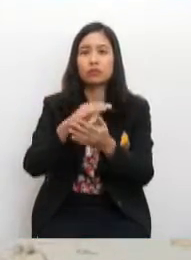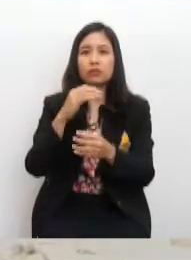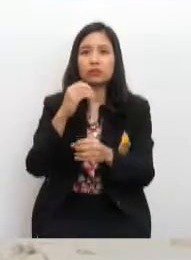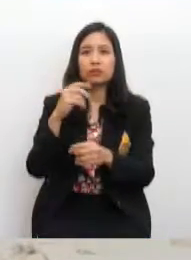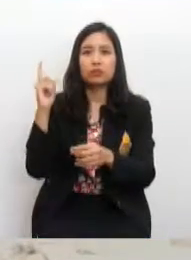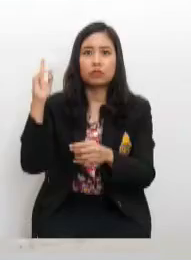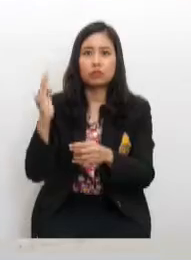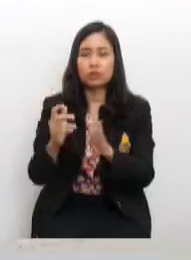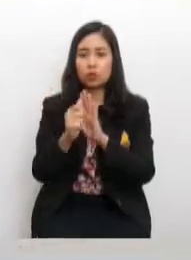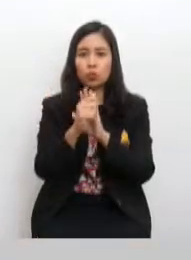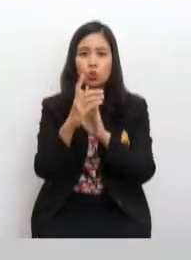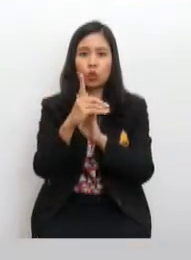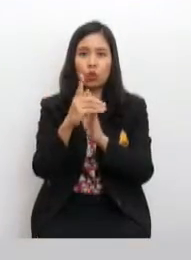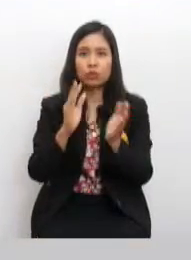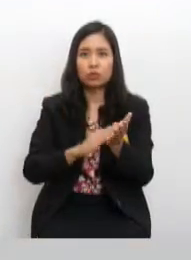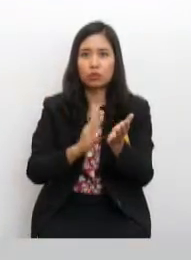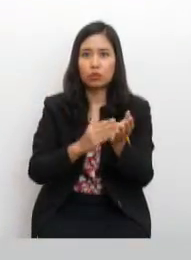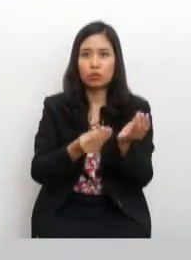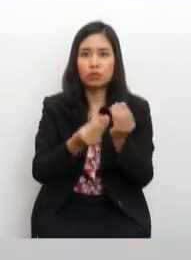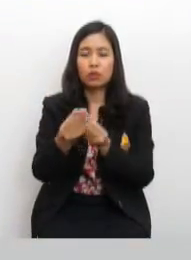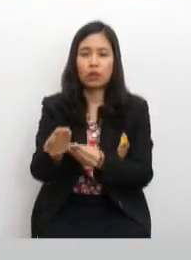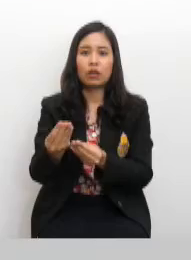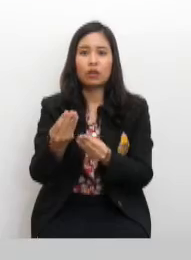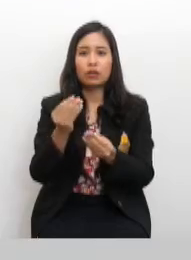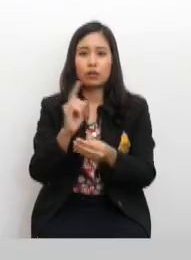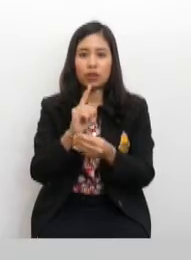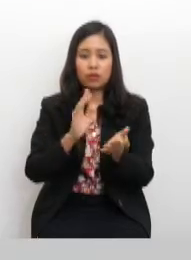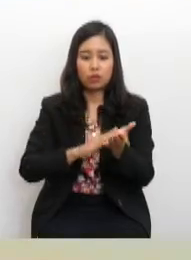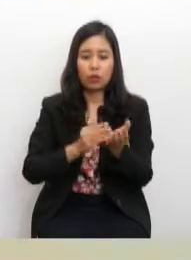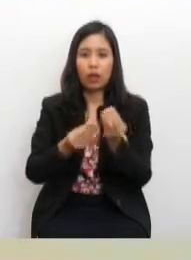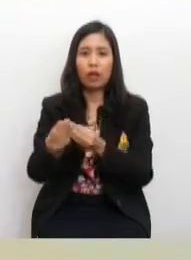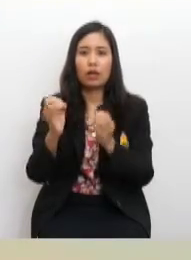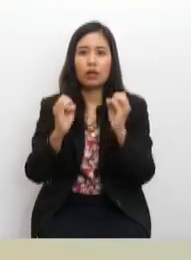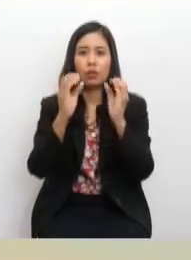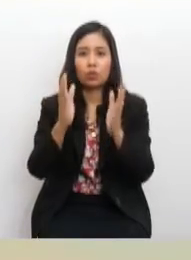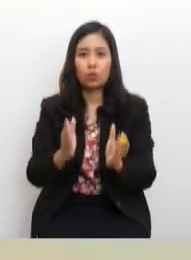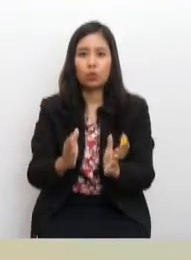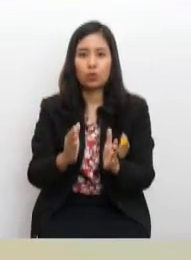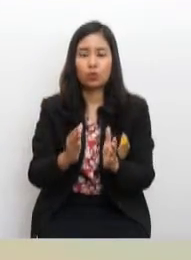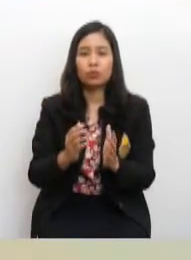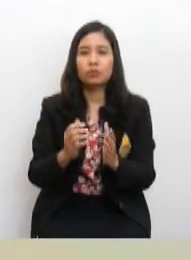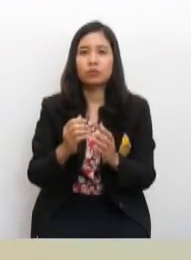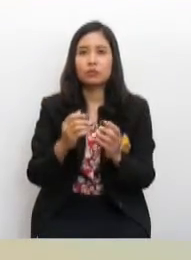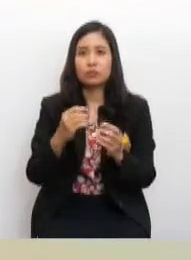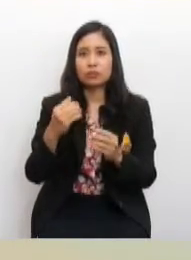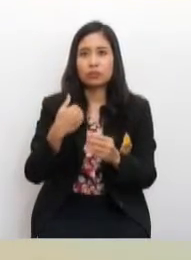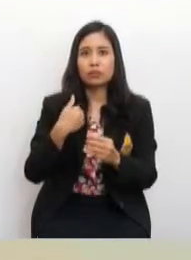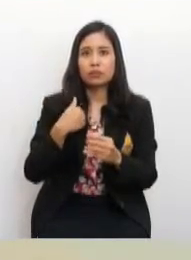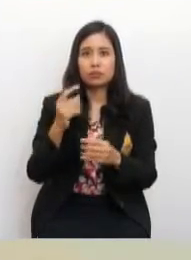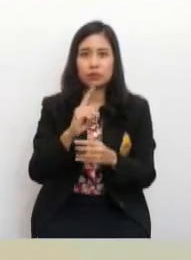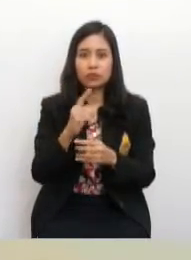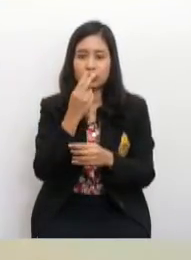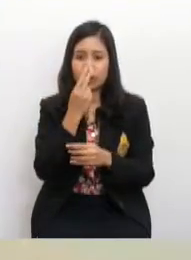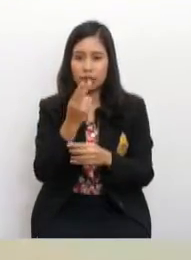อุดรธานีที่ท่านชื่นชมตรงนี้นะครับและก็ยกย่องคุณครูท่านนี้ก็สืบเนื่องมาจากทำได้เล็งเห็น